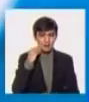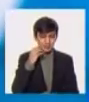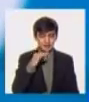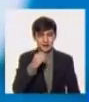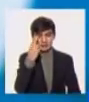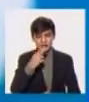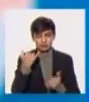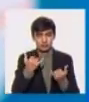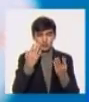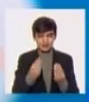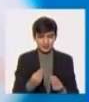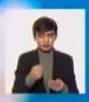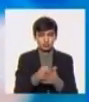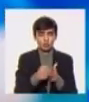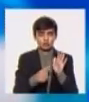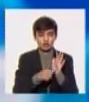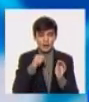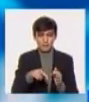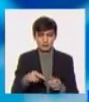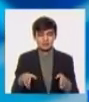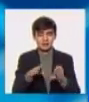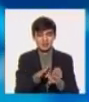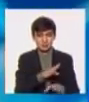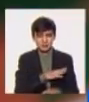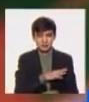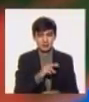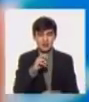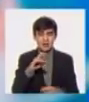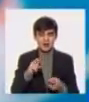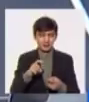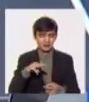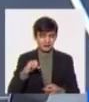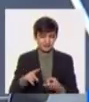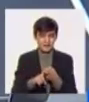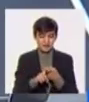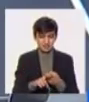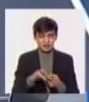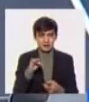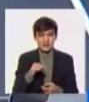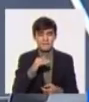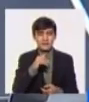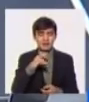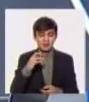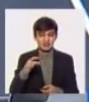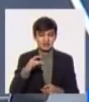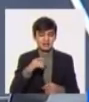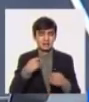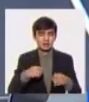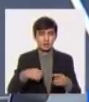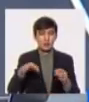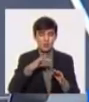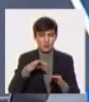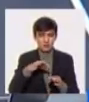Нур-Султане с сегодняшнего дня и до 6 апреля закрыты из-за усиления карантина. На финансовых рынках наблюдается